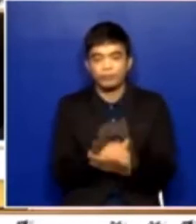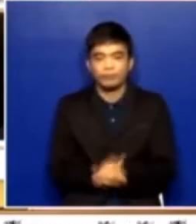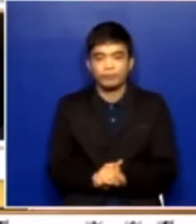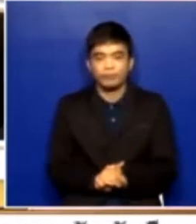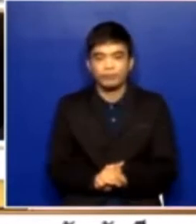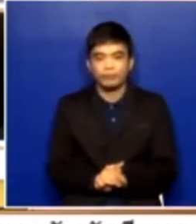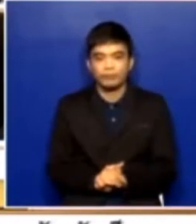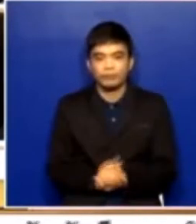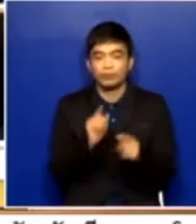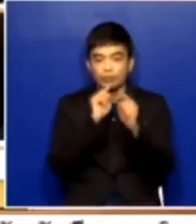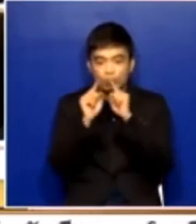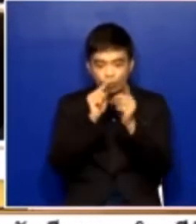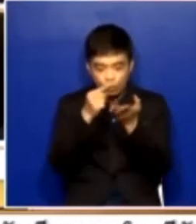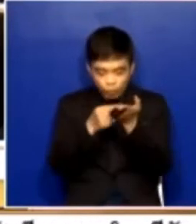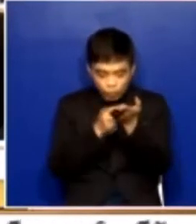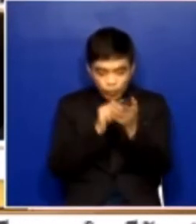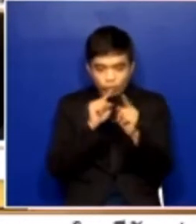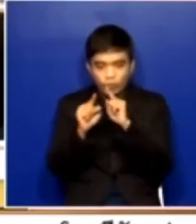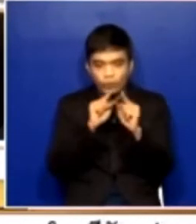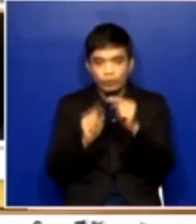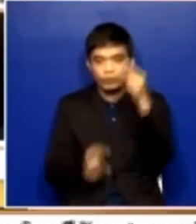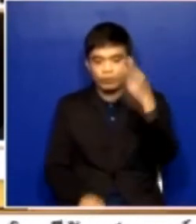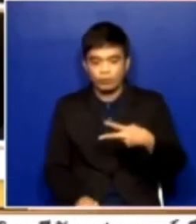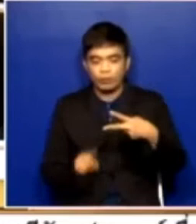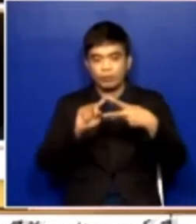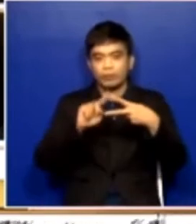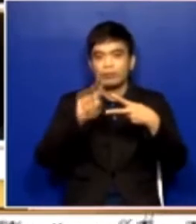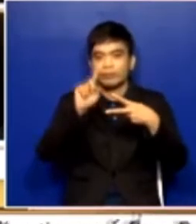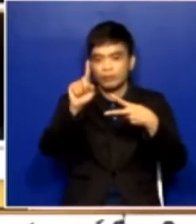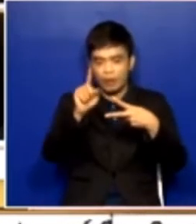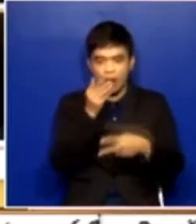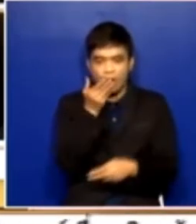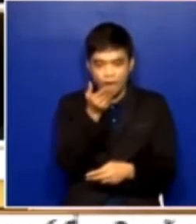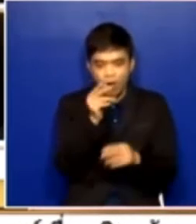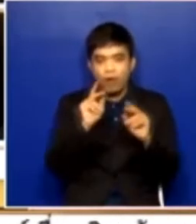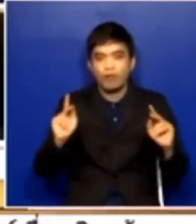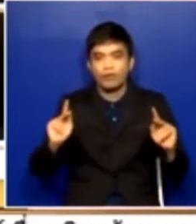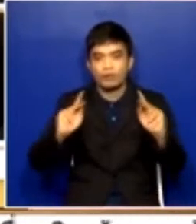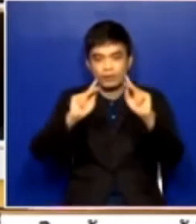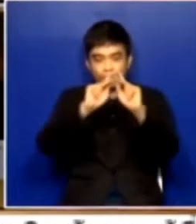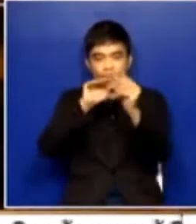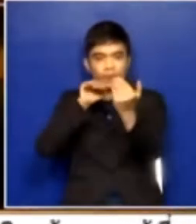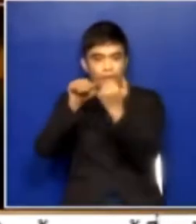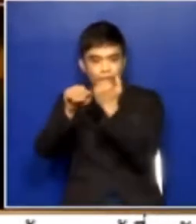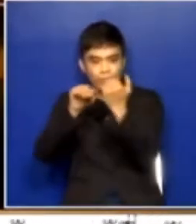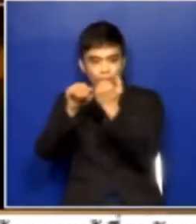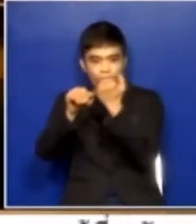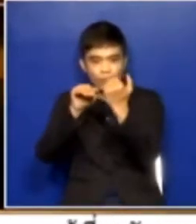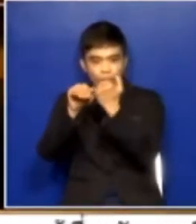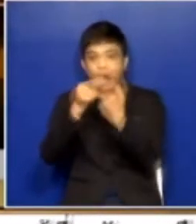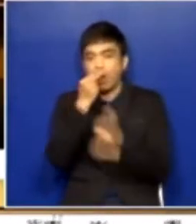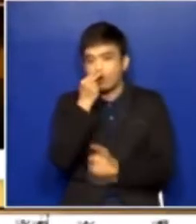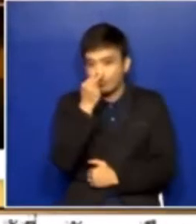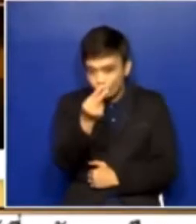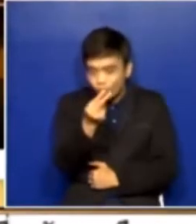ผมขอหารือ2ประเด็นนะครับข้อ1ขอความอนุเคราะห์จากกระทรวงคมนาคมช่วยเร่งเข้ามาดูแลและจัดสรร